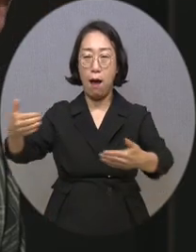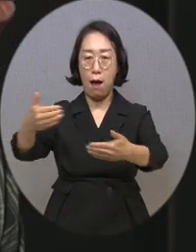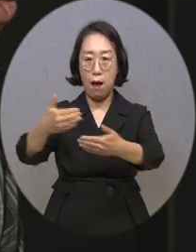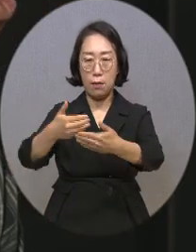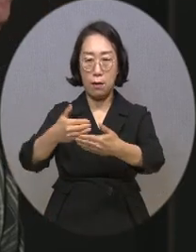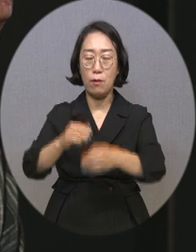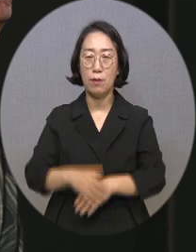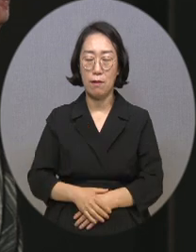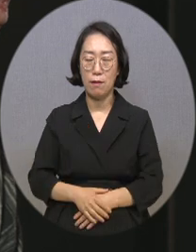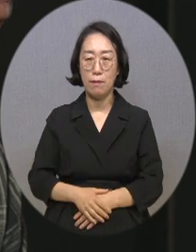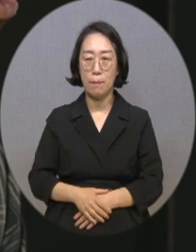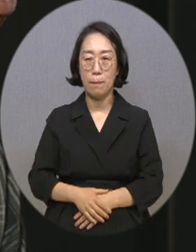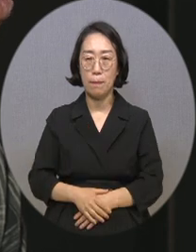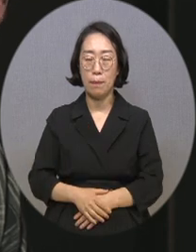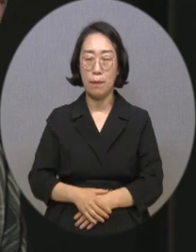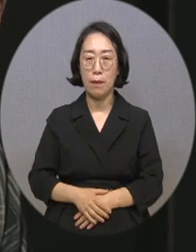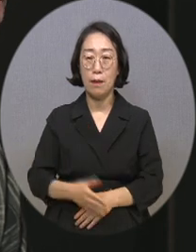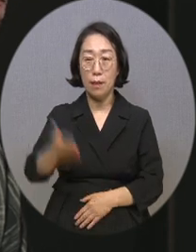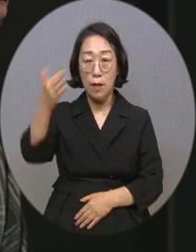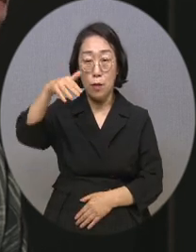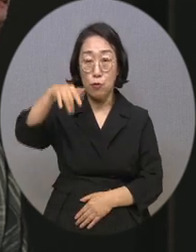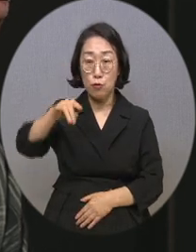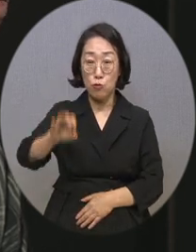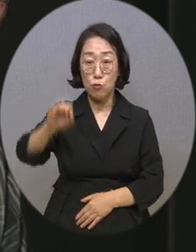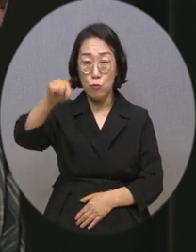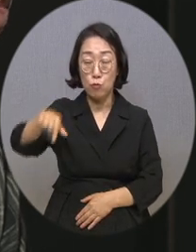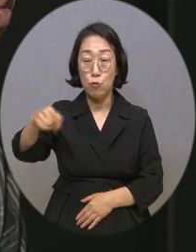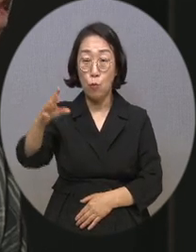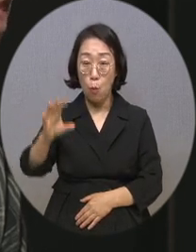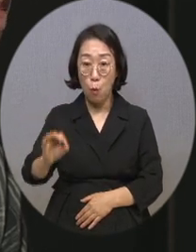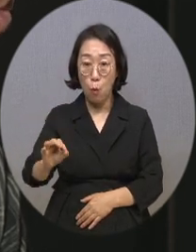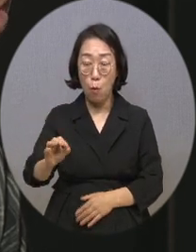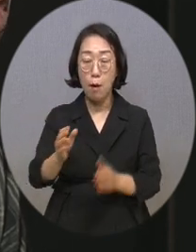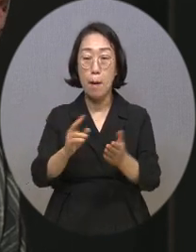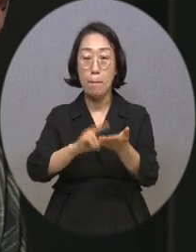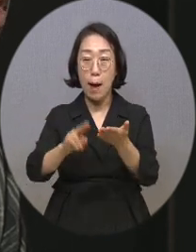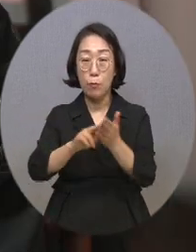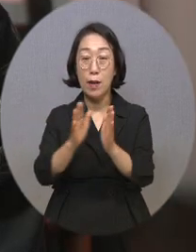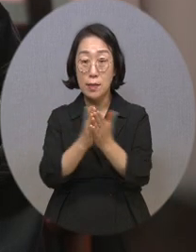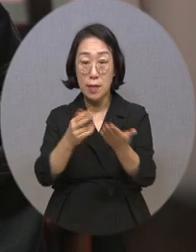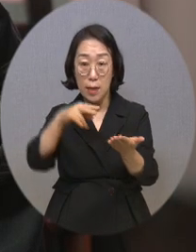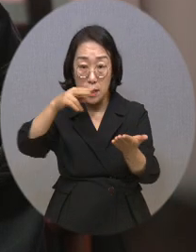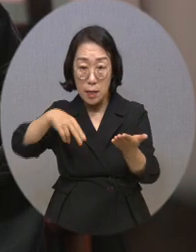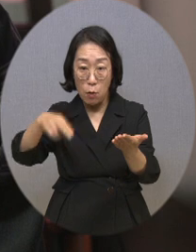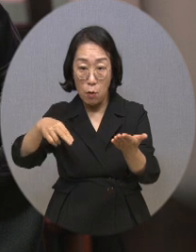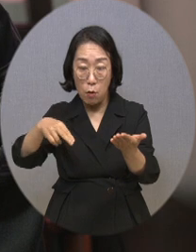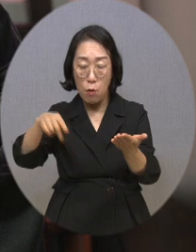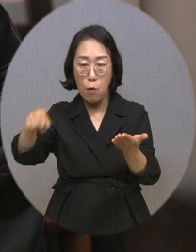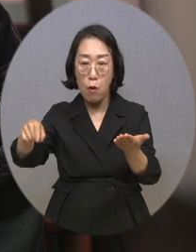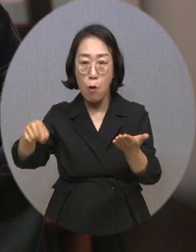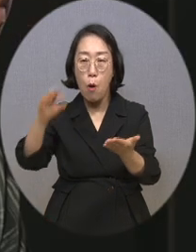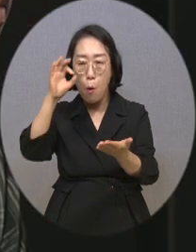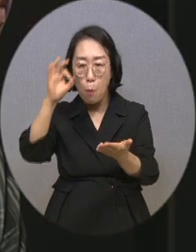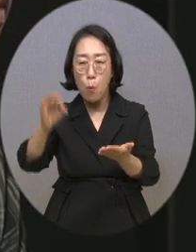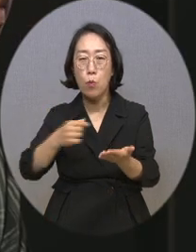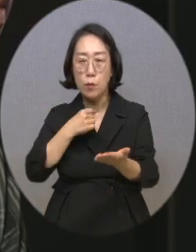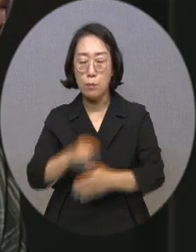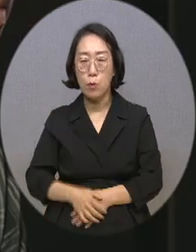그 학교 도서관에서 옛날에 충무공이라는 만화책이 있었는데 그걸 보면서 굉장히 또 제 인생 모토가 되셨기 때문에 거기 가보고 싶었습니다. 스카이워크는요?